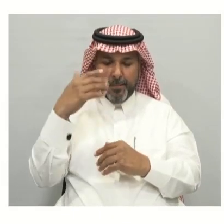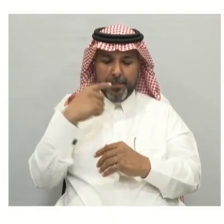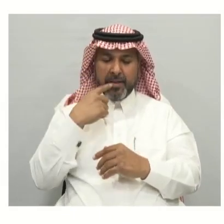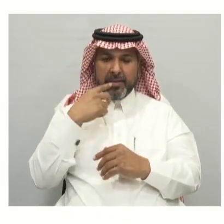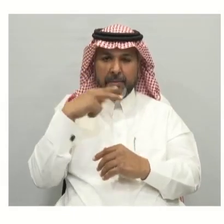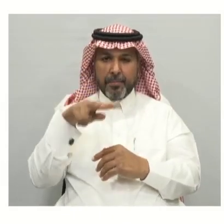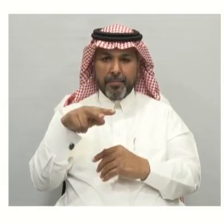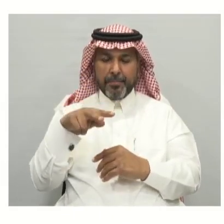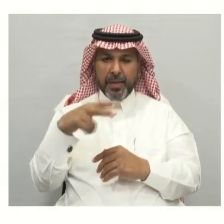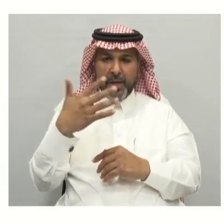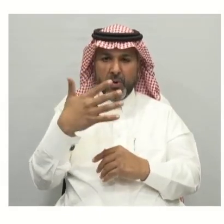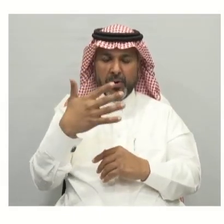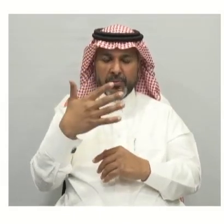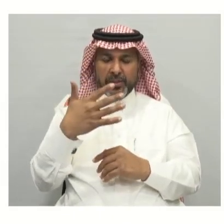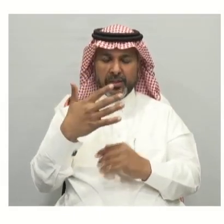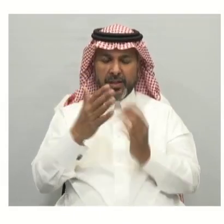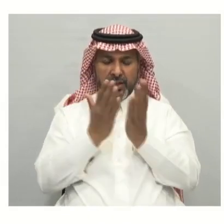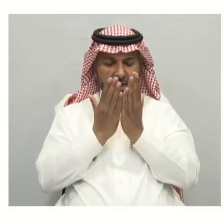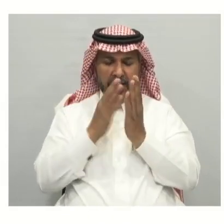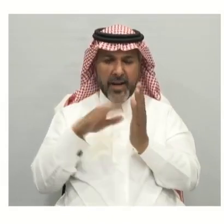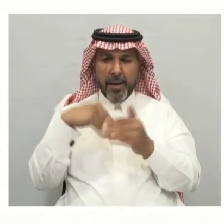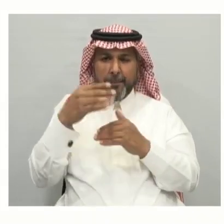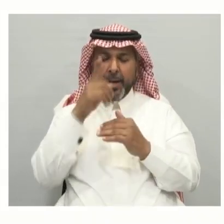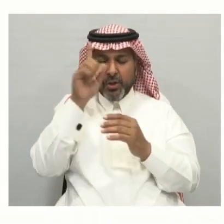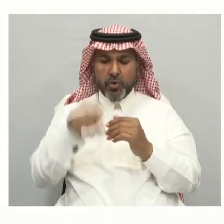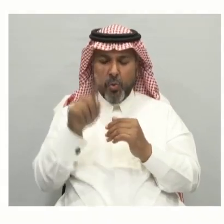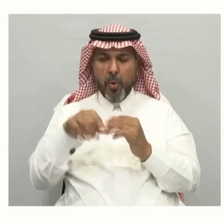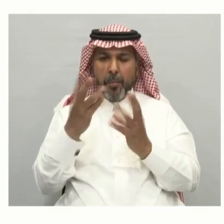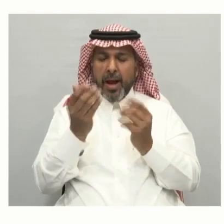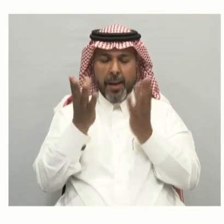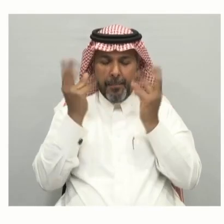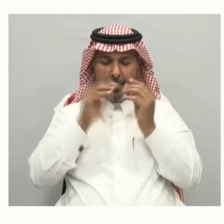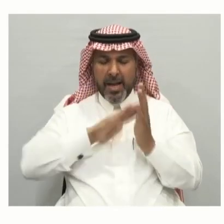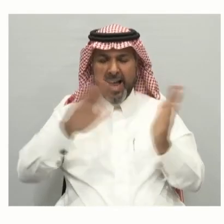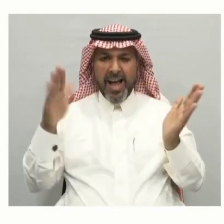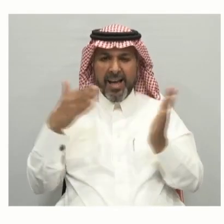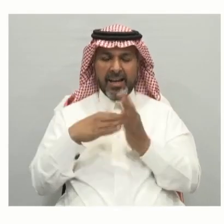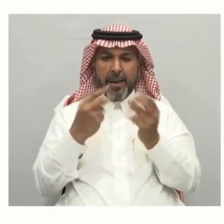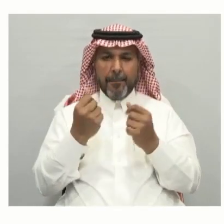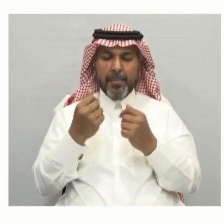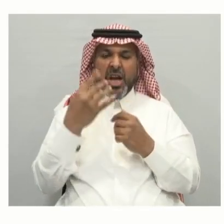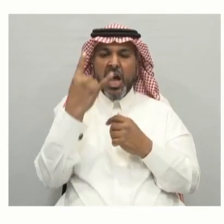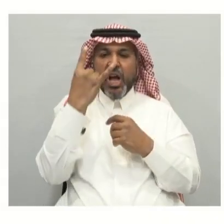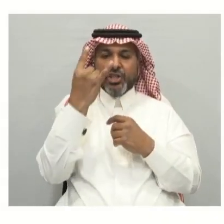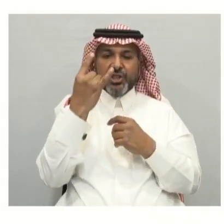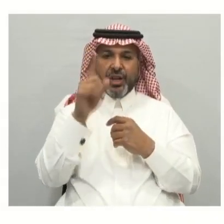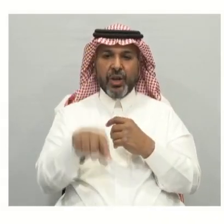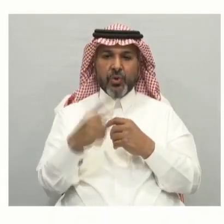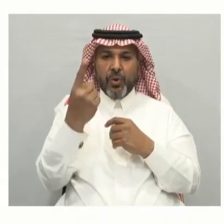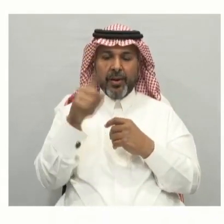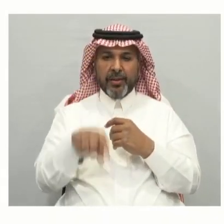تقريبا هنا تمثل عشره ايام هنا تمثل عشره ايام اذا